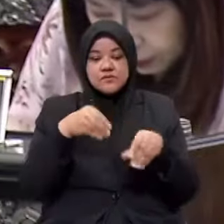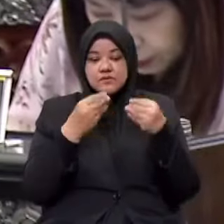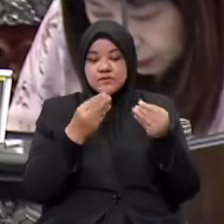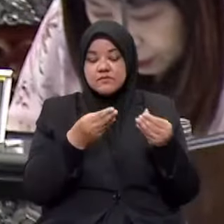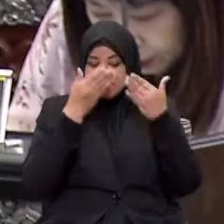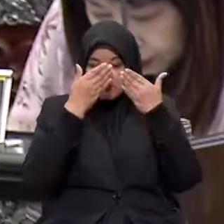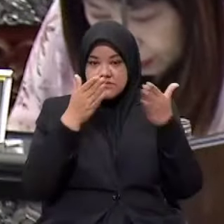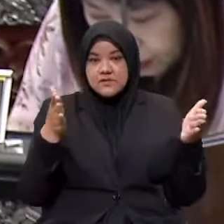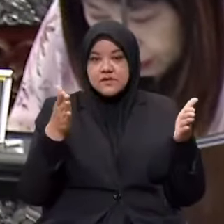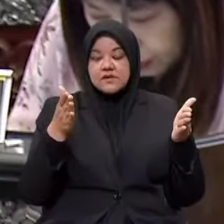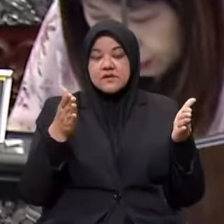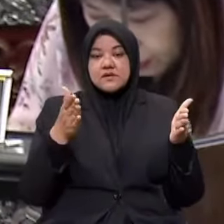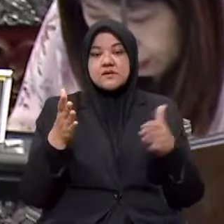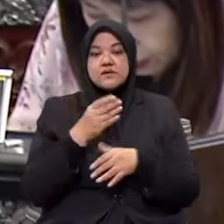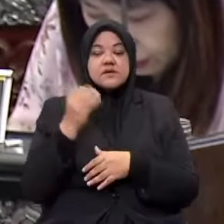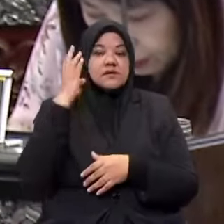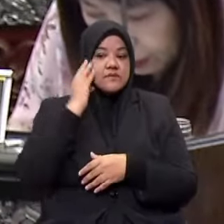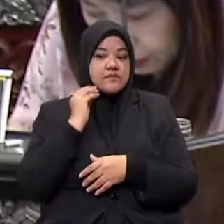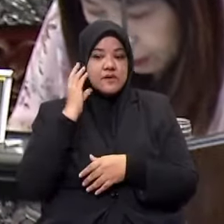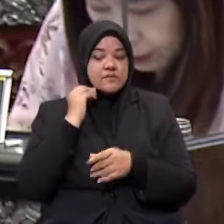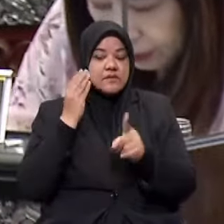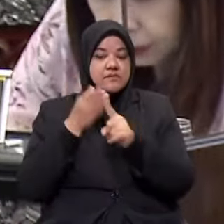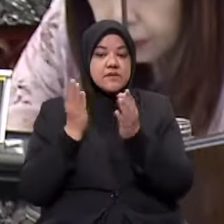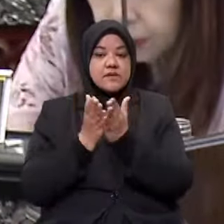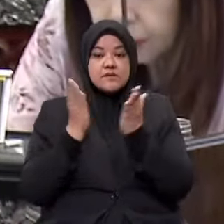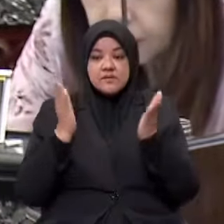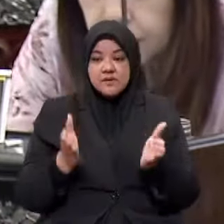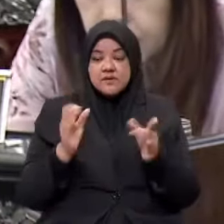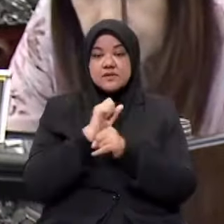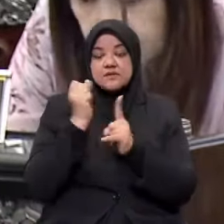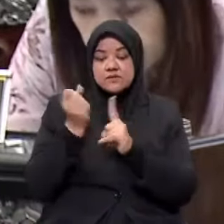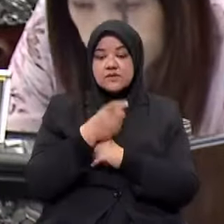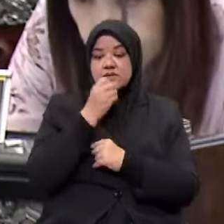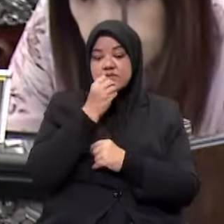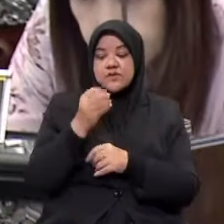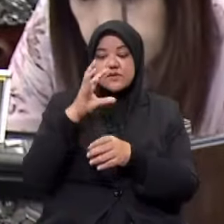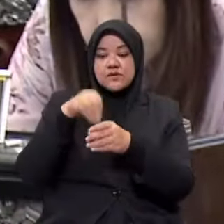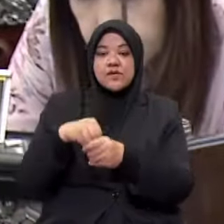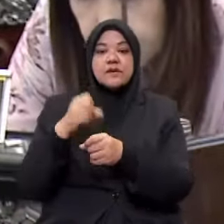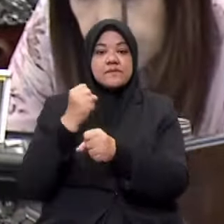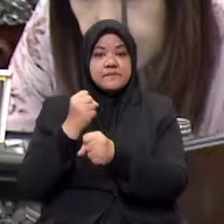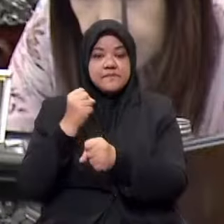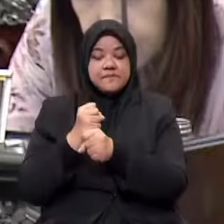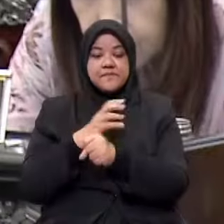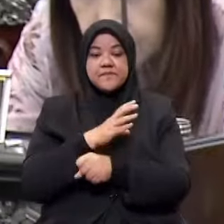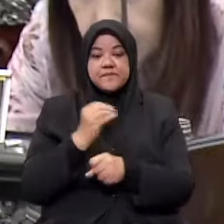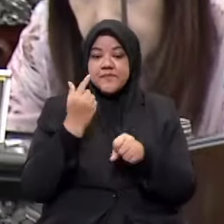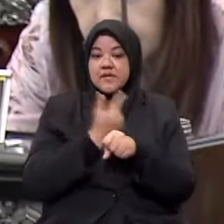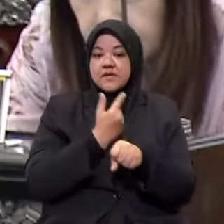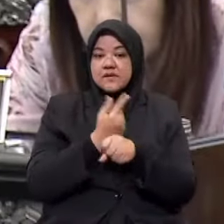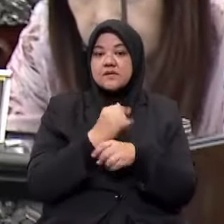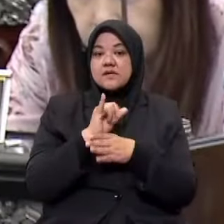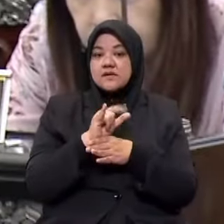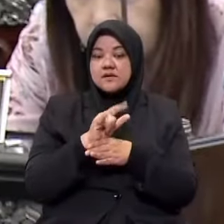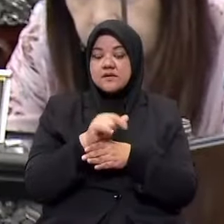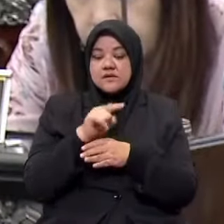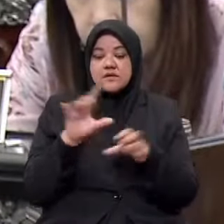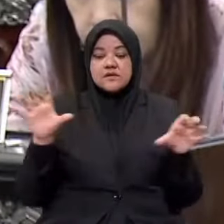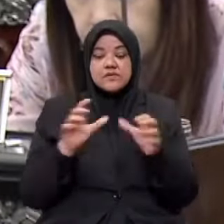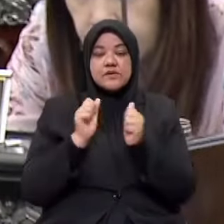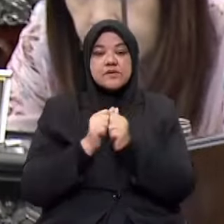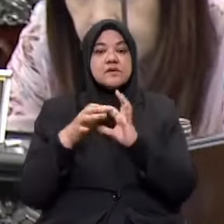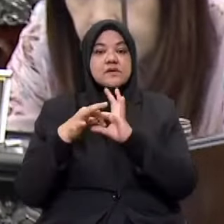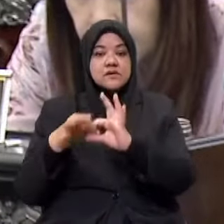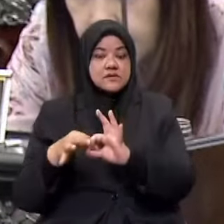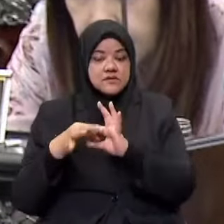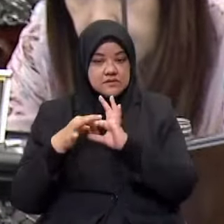memberikan pendedahan dan pengalaman kepada pelajar akan situasi sebenar alam pekerjaan manakala latihan industri ini dilaksanakan